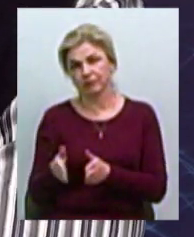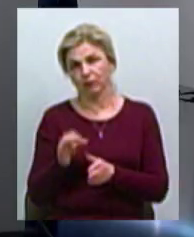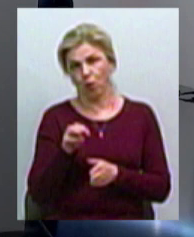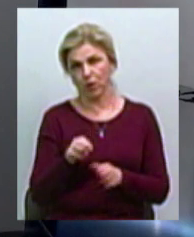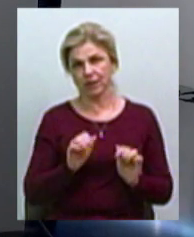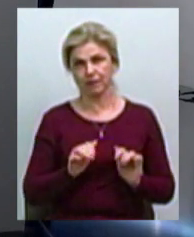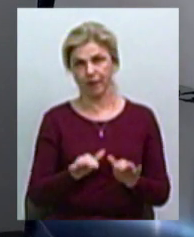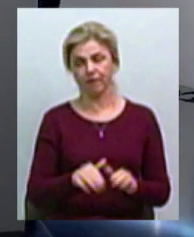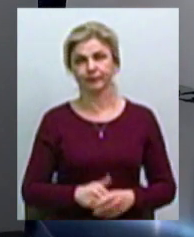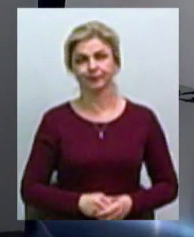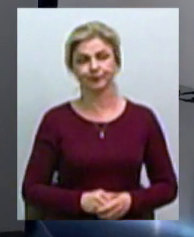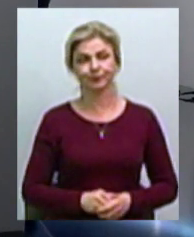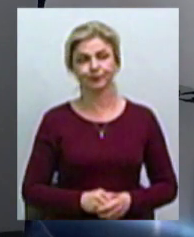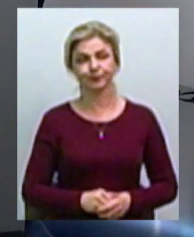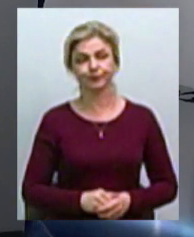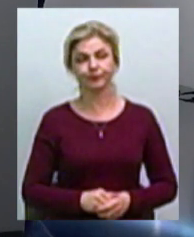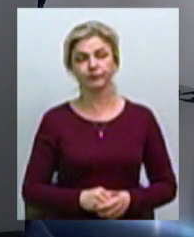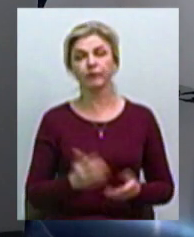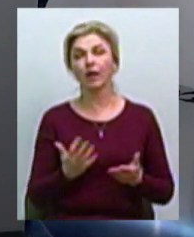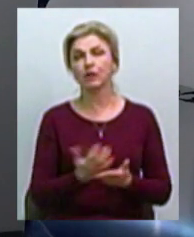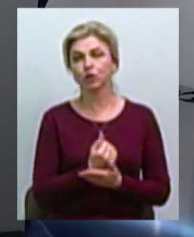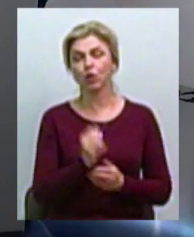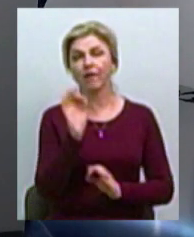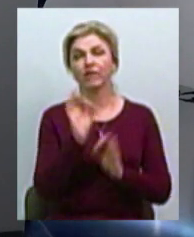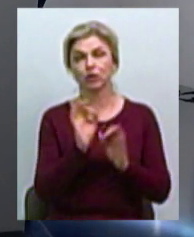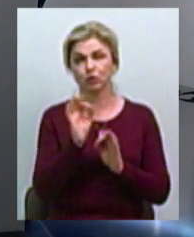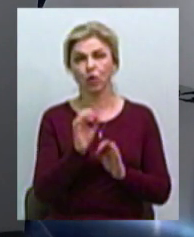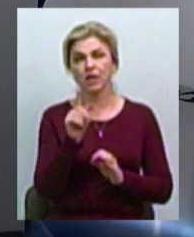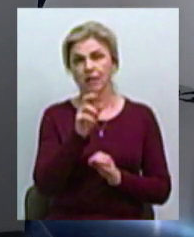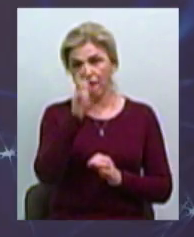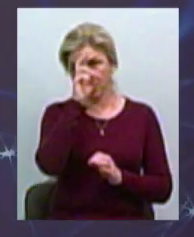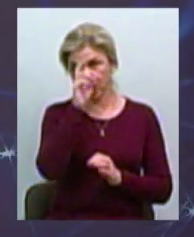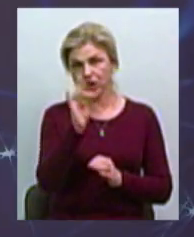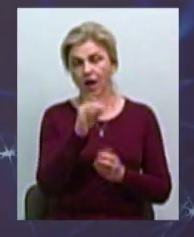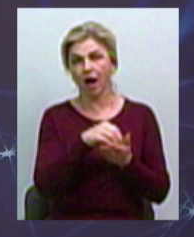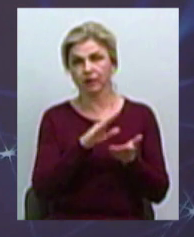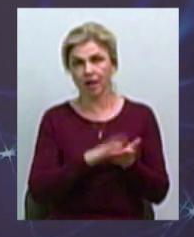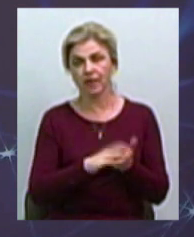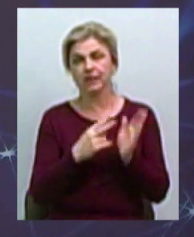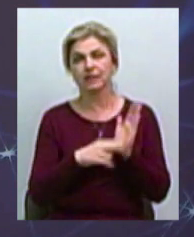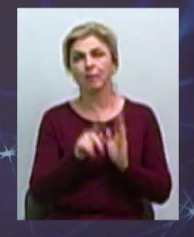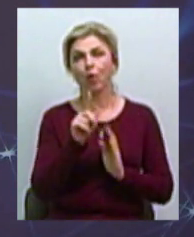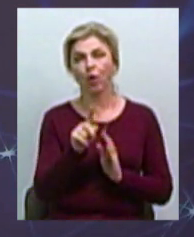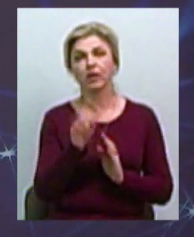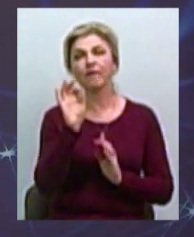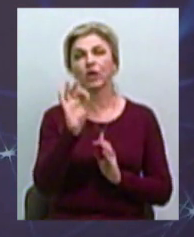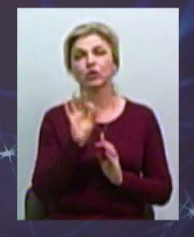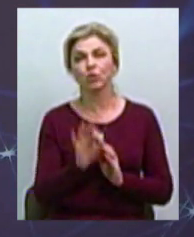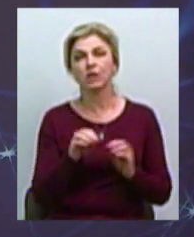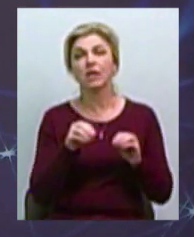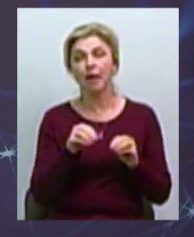окрема ситуація. Я знайшов не стільки цифру, скільки відсоток. За даними Держгеокадастру, 71% земельного фонду України складають